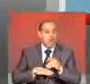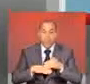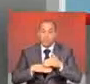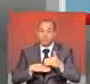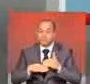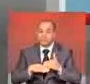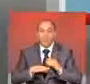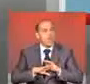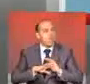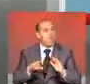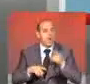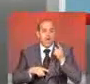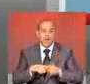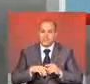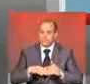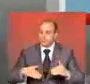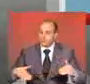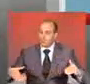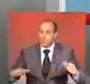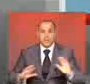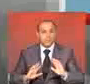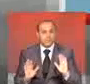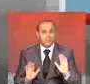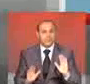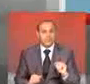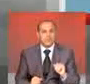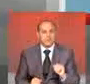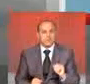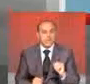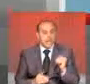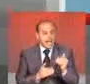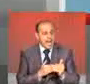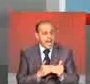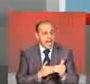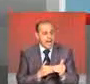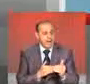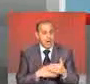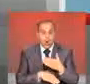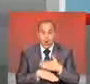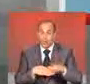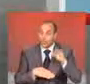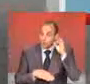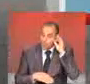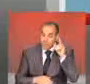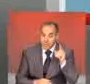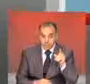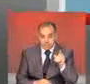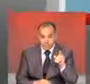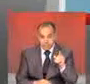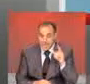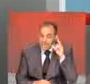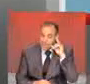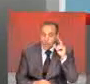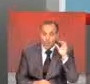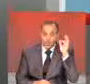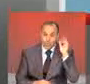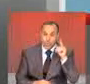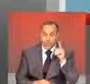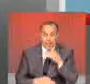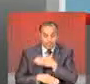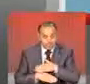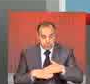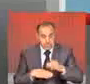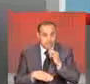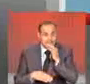بوكماش وزوارة وكذلك الزلطد القريبتين من الحدود التونسية الليبية. بالنسبة للمعبر ما